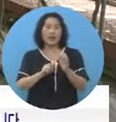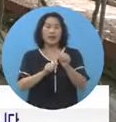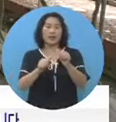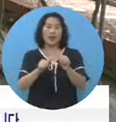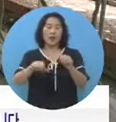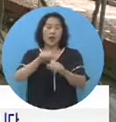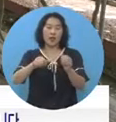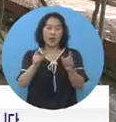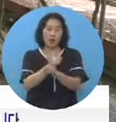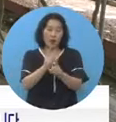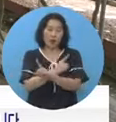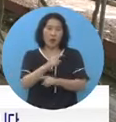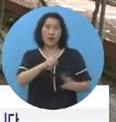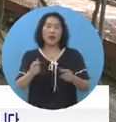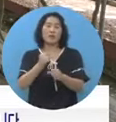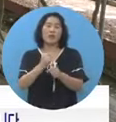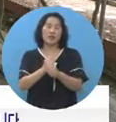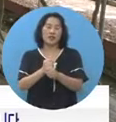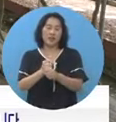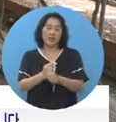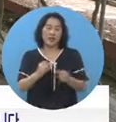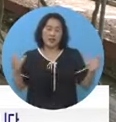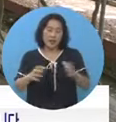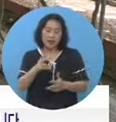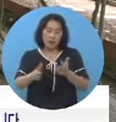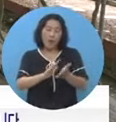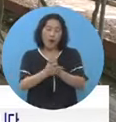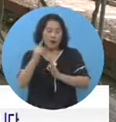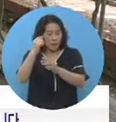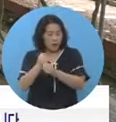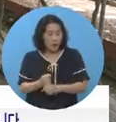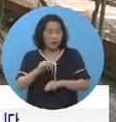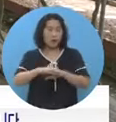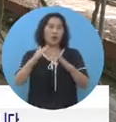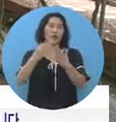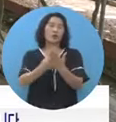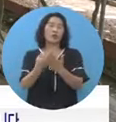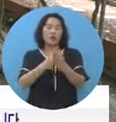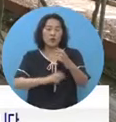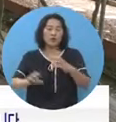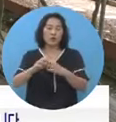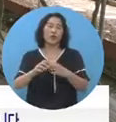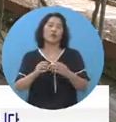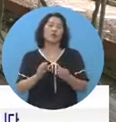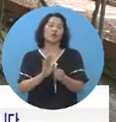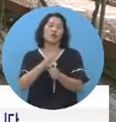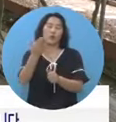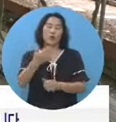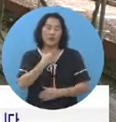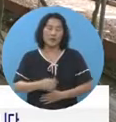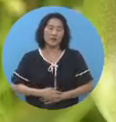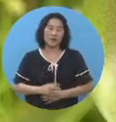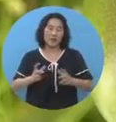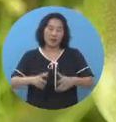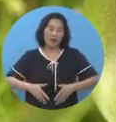시설 하우스 환경 개선 연구와 생산, 가공, 체험 등의 융복합 산업화 연구로 농가 소득 증대에 더욱